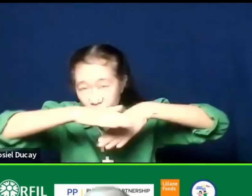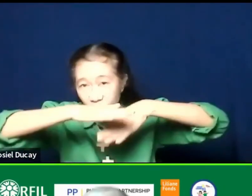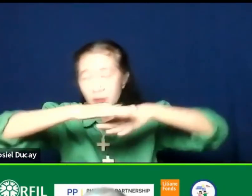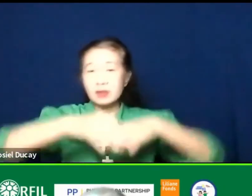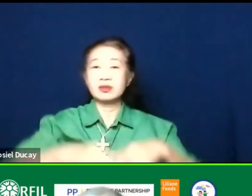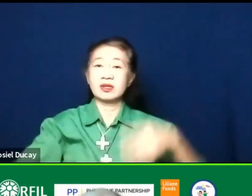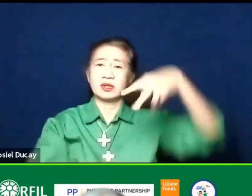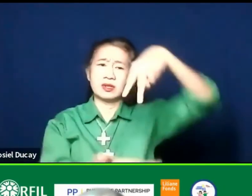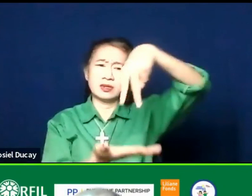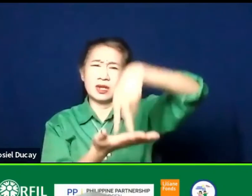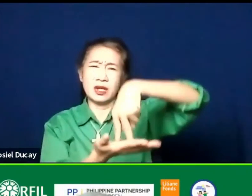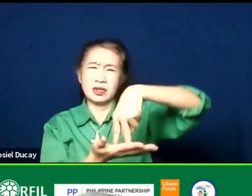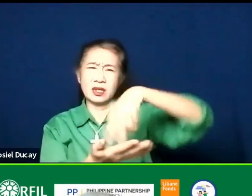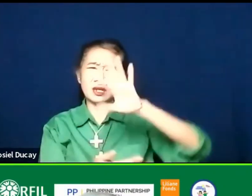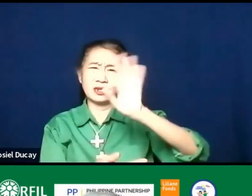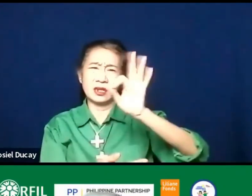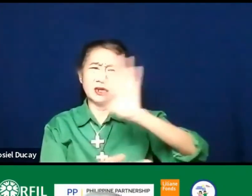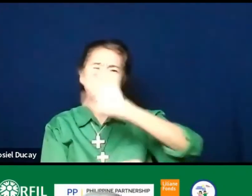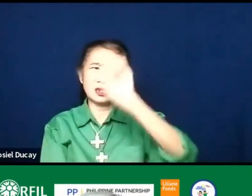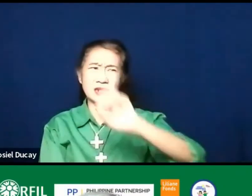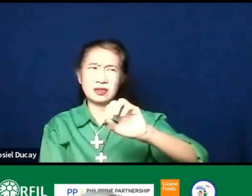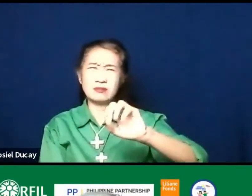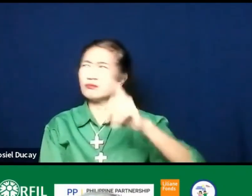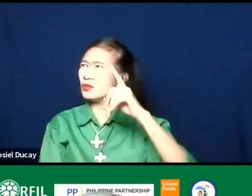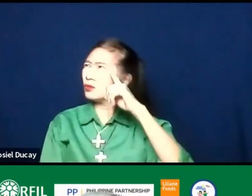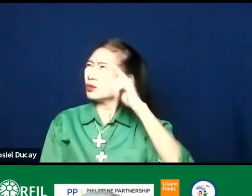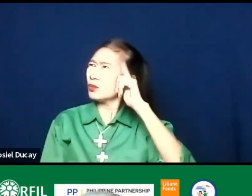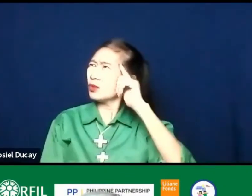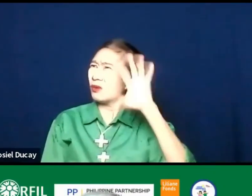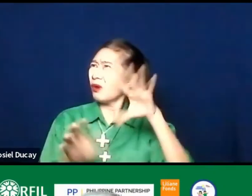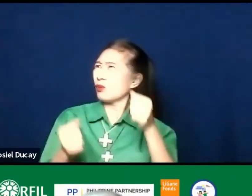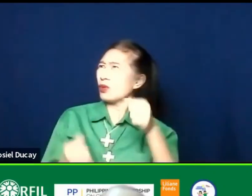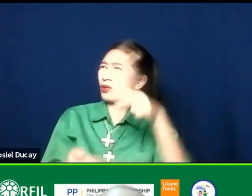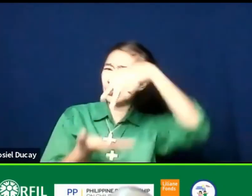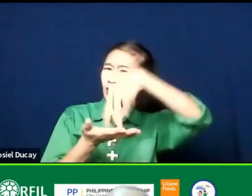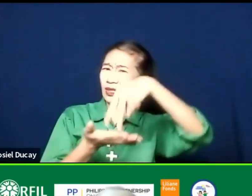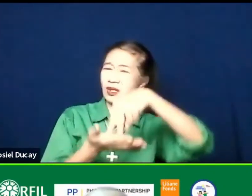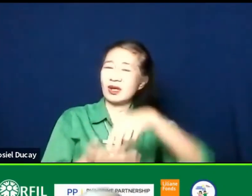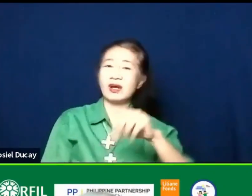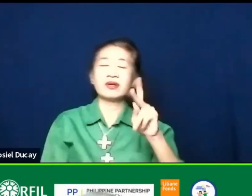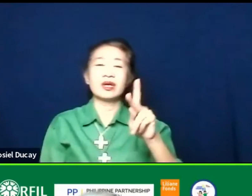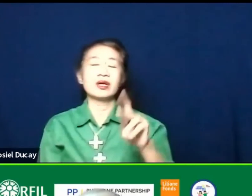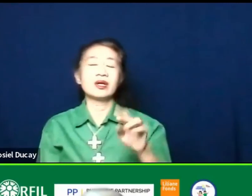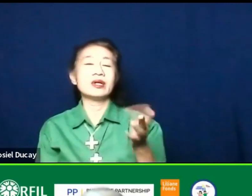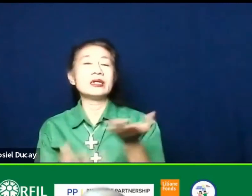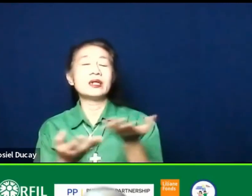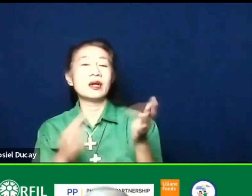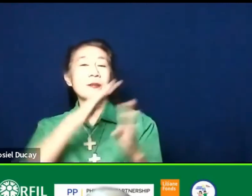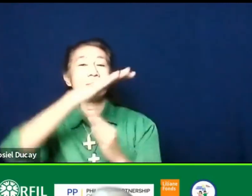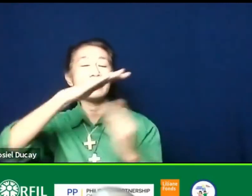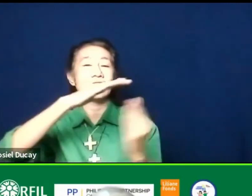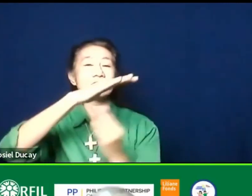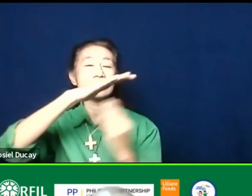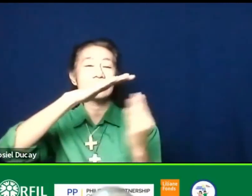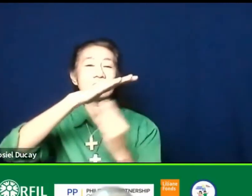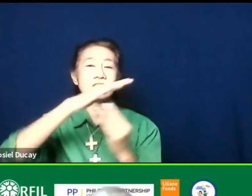Pag-stand ng 90 degrees? Yan nga rin po naisip ko. Tatayo lang po ako sa bayan. Okay, ganito. Basically,